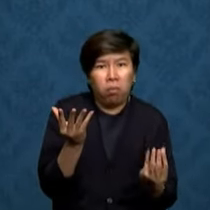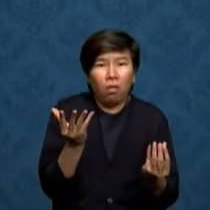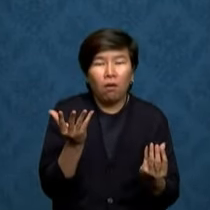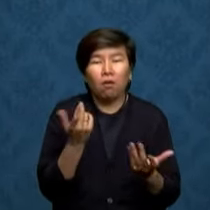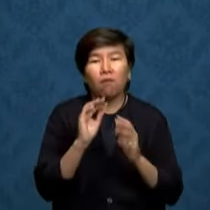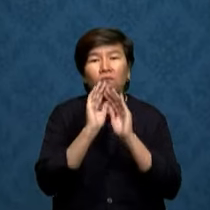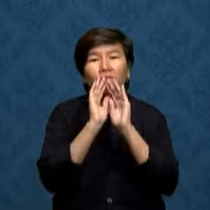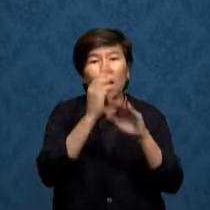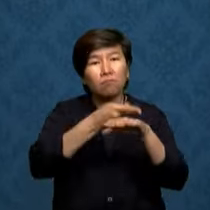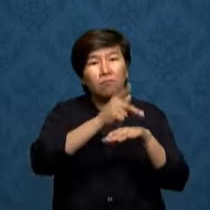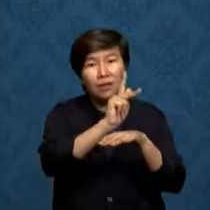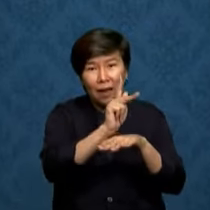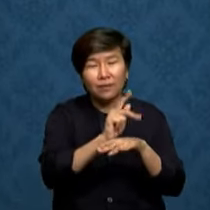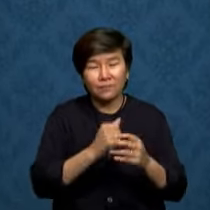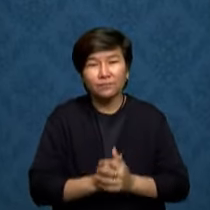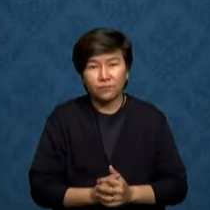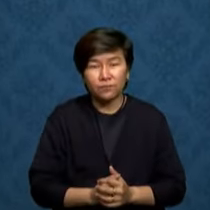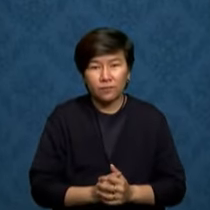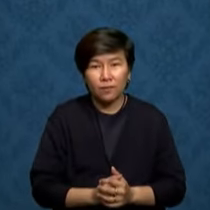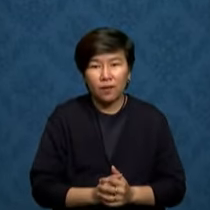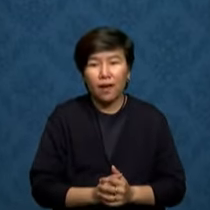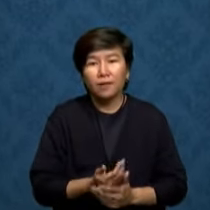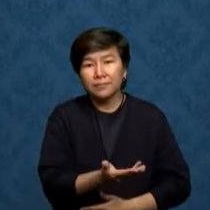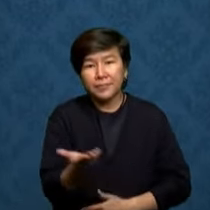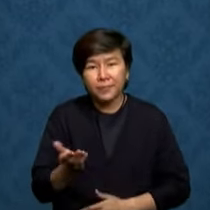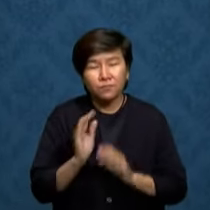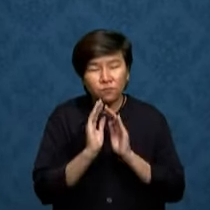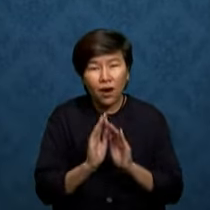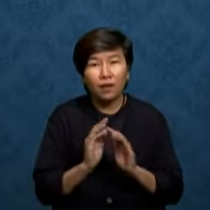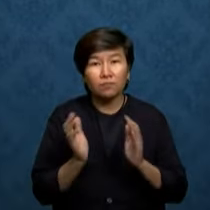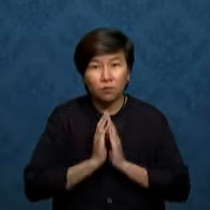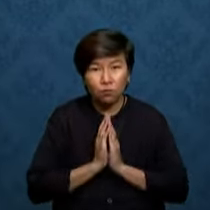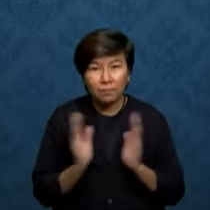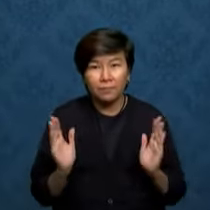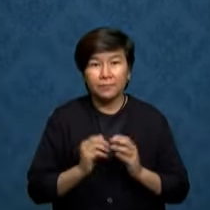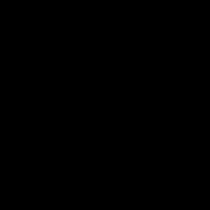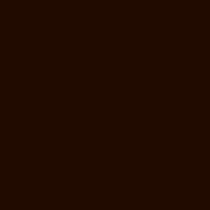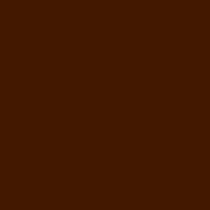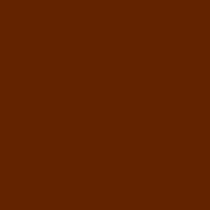ฝากท่านประธานไปยังเพื่อนสมาชิกทุกท่านด้วยนะครับขอบพระคุณครับสวัสดีครับ